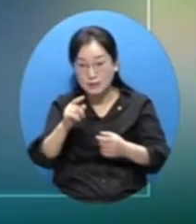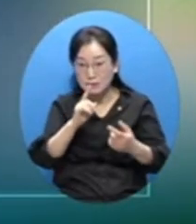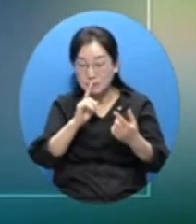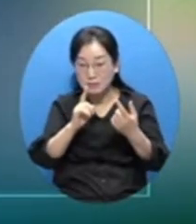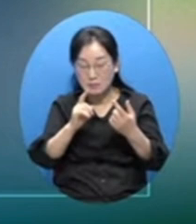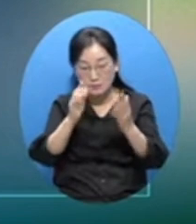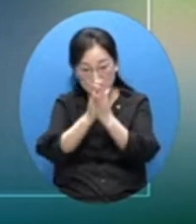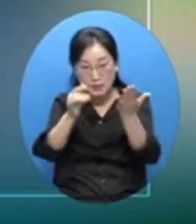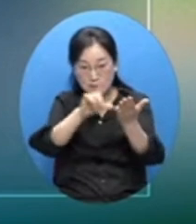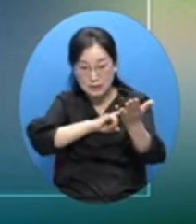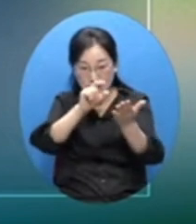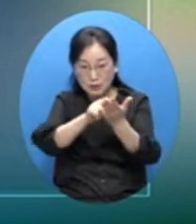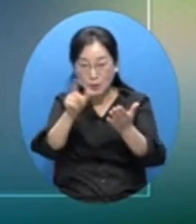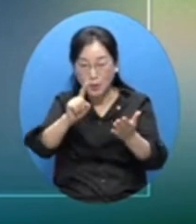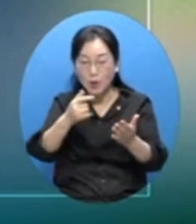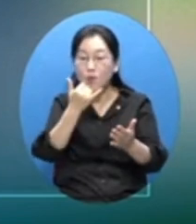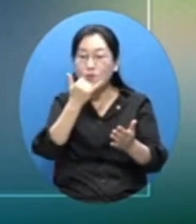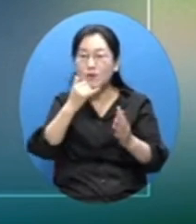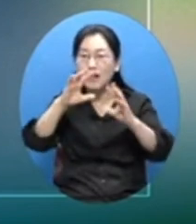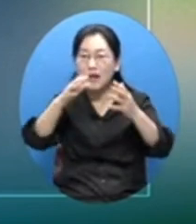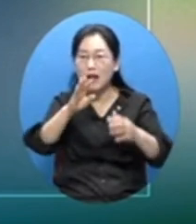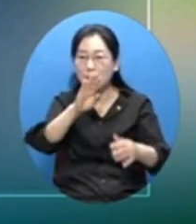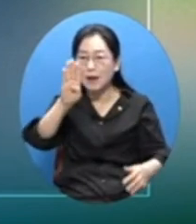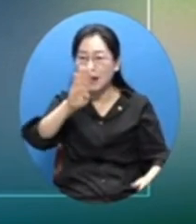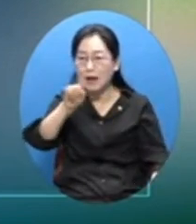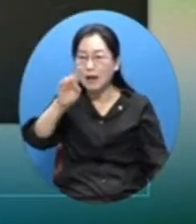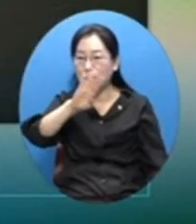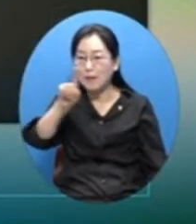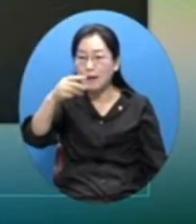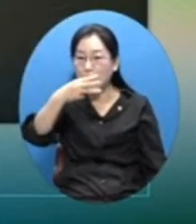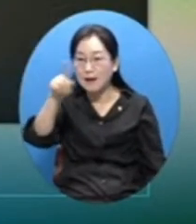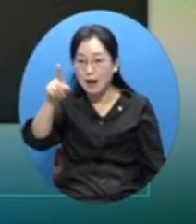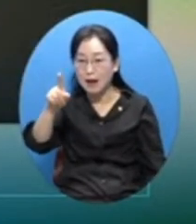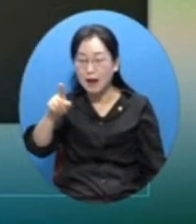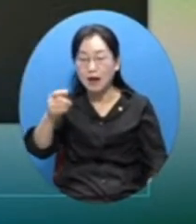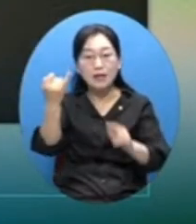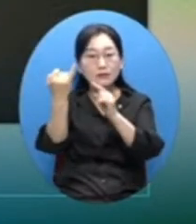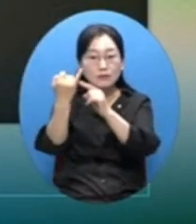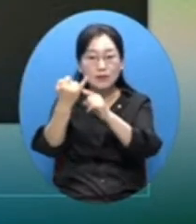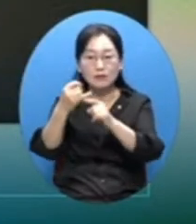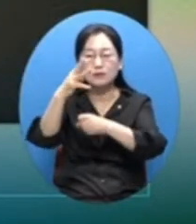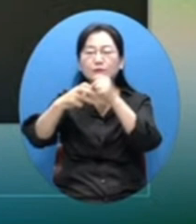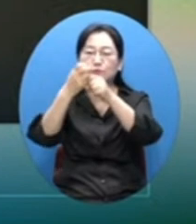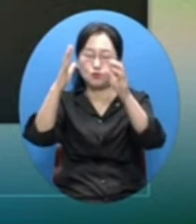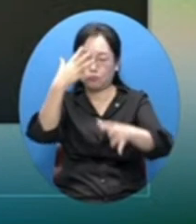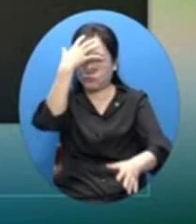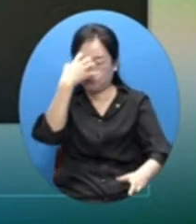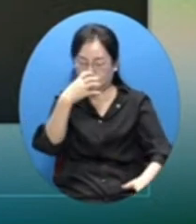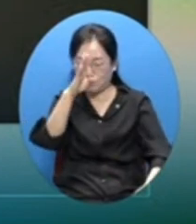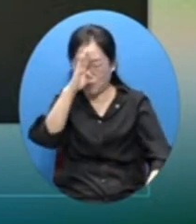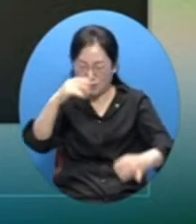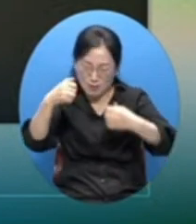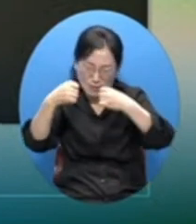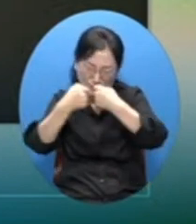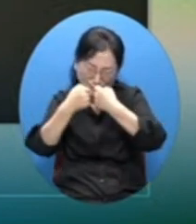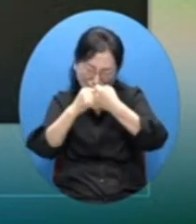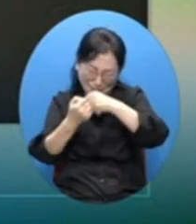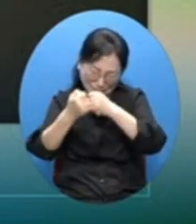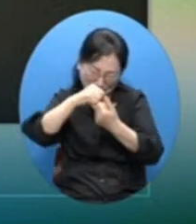기자여 저널리스트인 바바라 포자모가 30년 동안 우울증과 씨름하면서 그 내용을 기록한